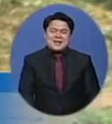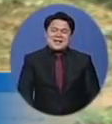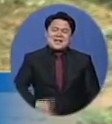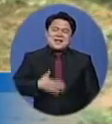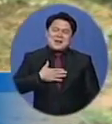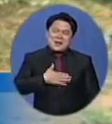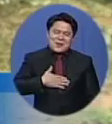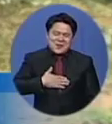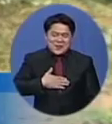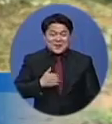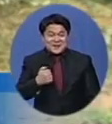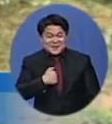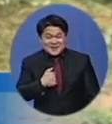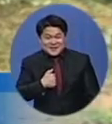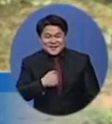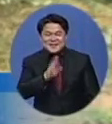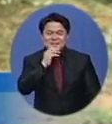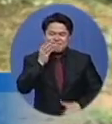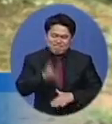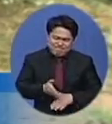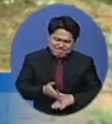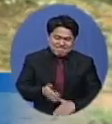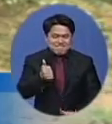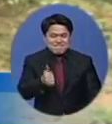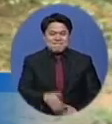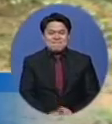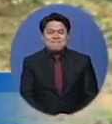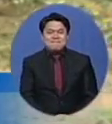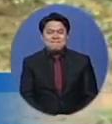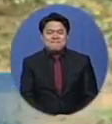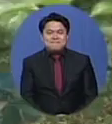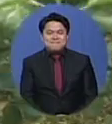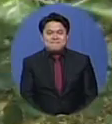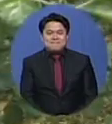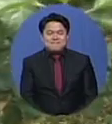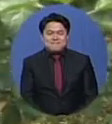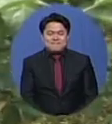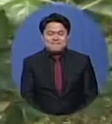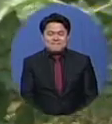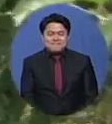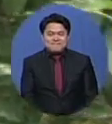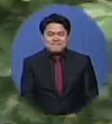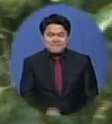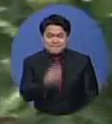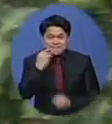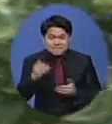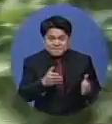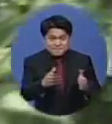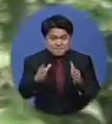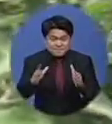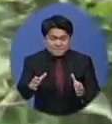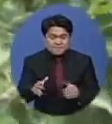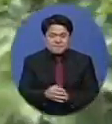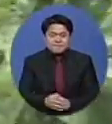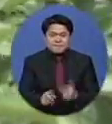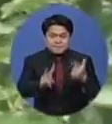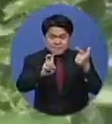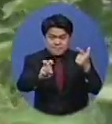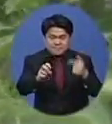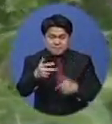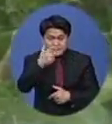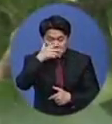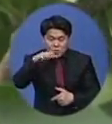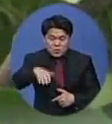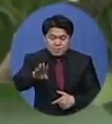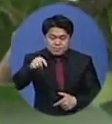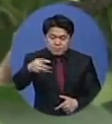해주신다 그래가지고 저는 얼마나 고맙게 생각하는지 모르겠습니다. 경기도는 20일 평택 블루베리